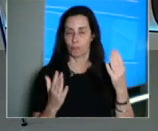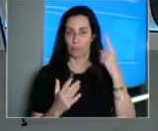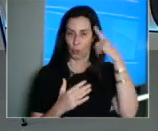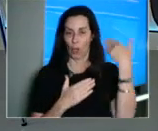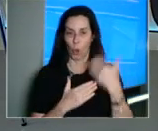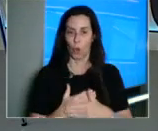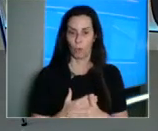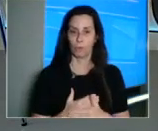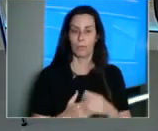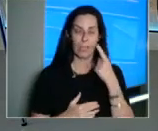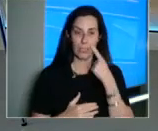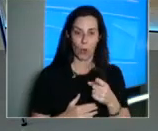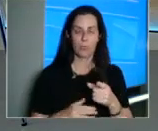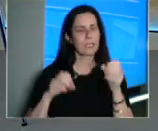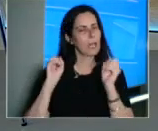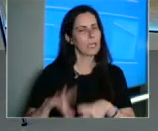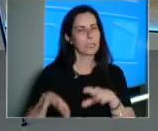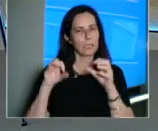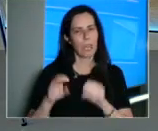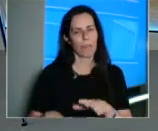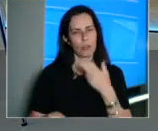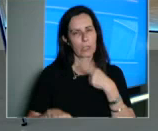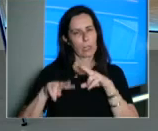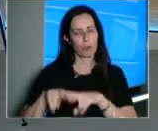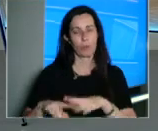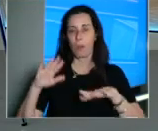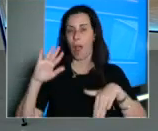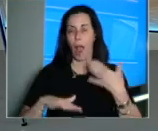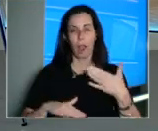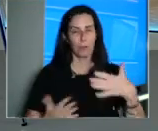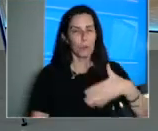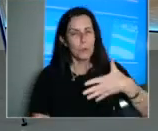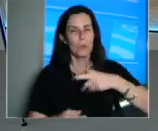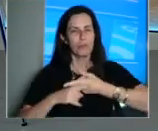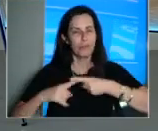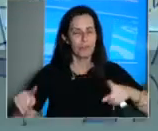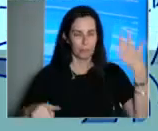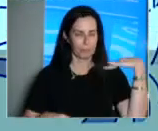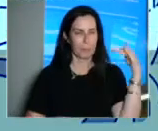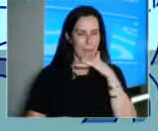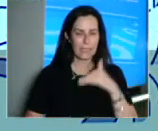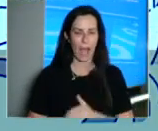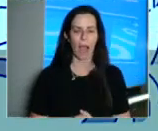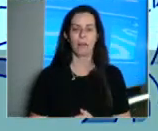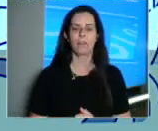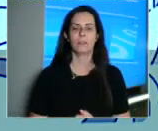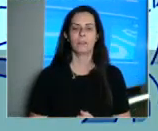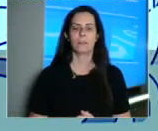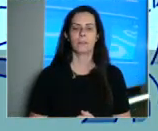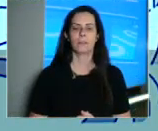אחרונות, שימו לב לזבל שמשאירים הישראלים אחרי הפיקניקים והמנגלים של פסח